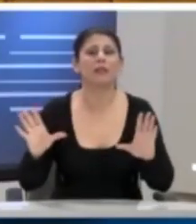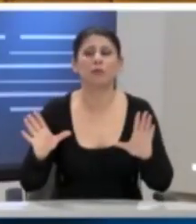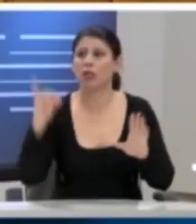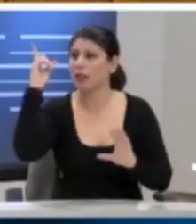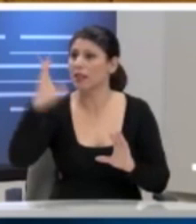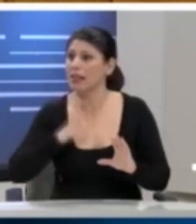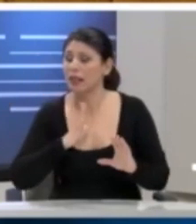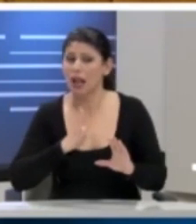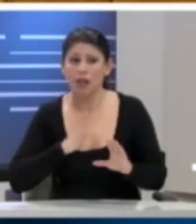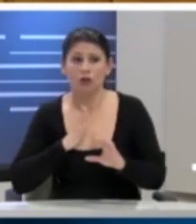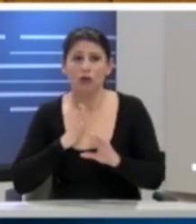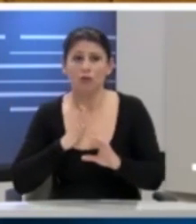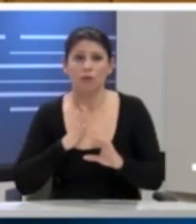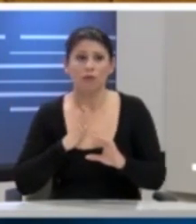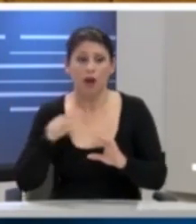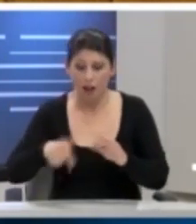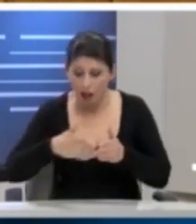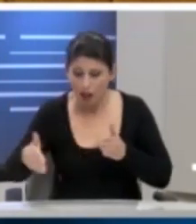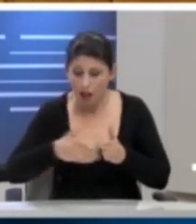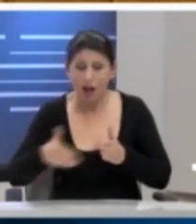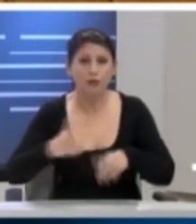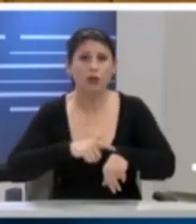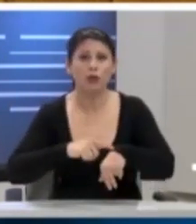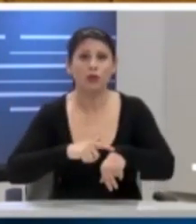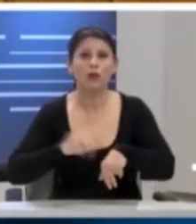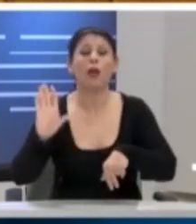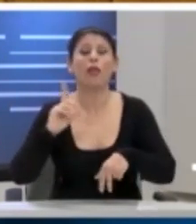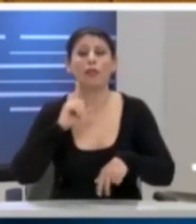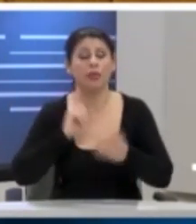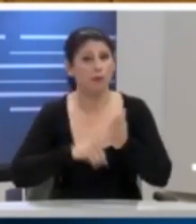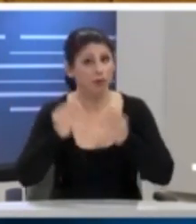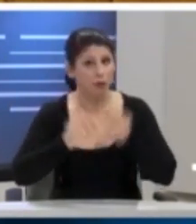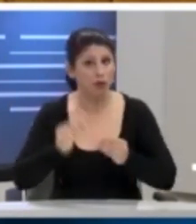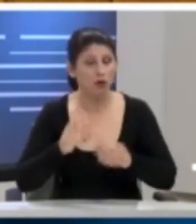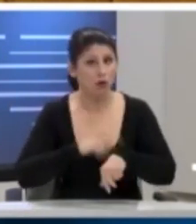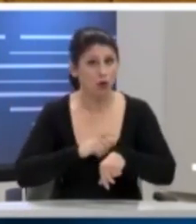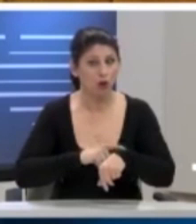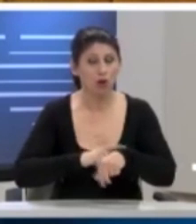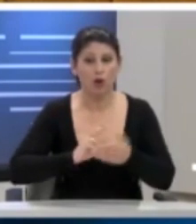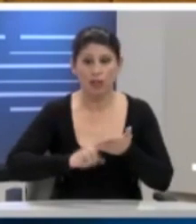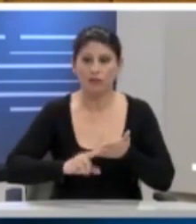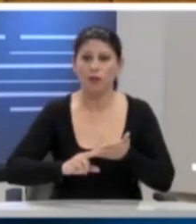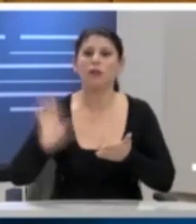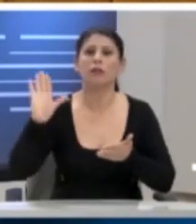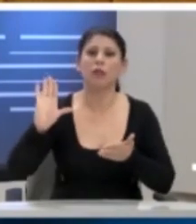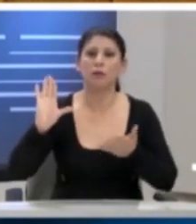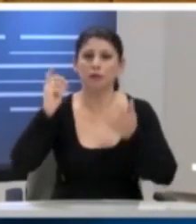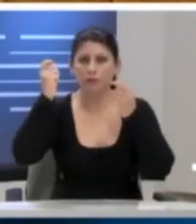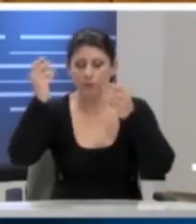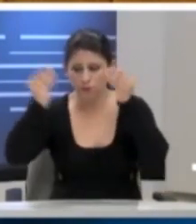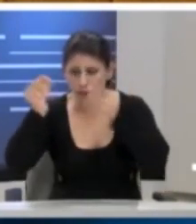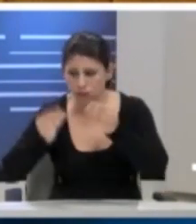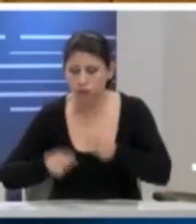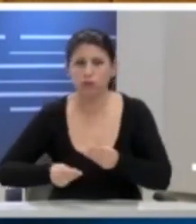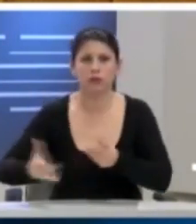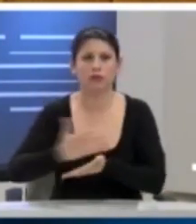εργαζόμενου που αυτός ο χρόνος, είπαμε να μην λογίζεται χρόνος στην ασφάλιση, να μην καταλογίζονται εισφορές. Είναι περίοδο αδράνειας.